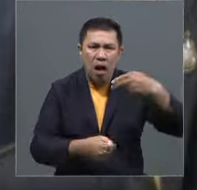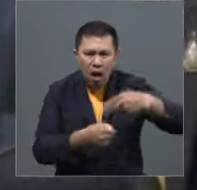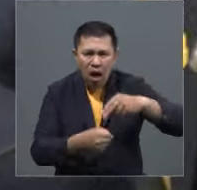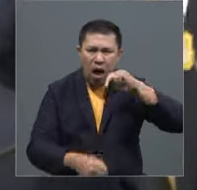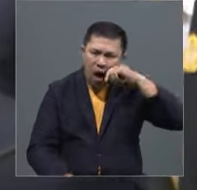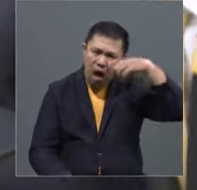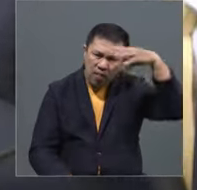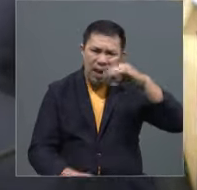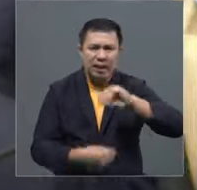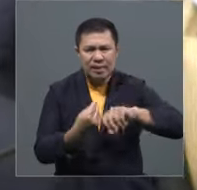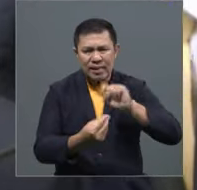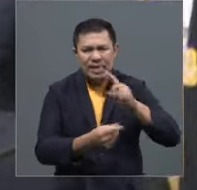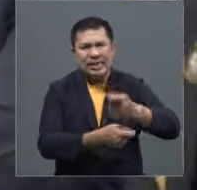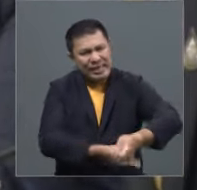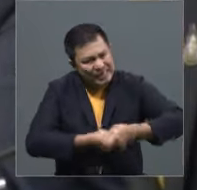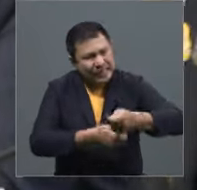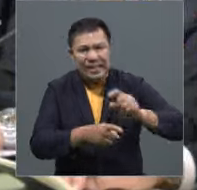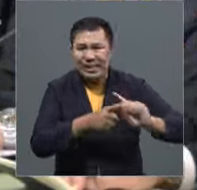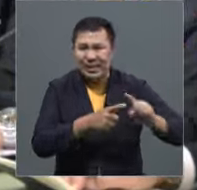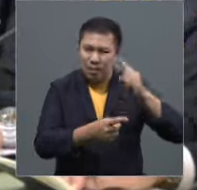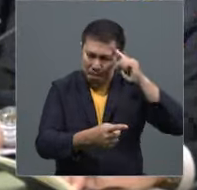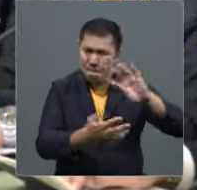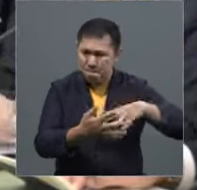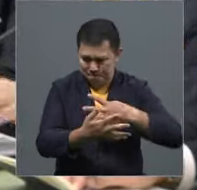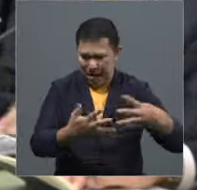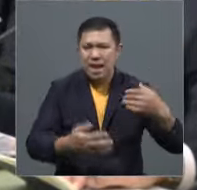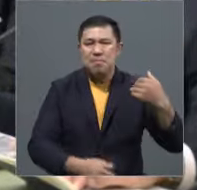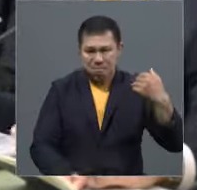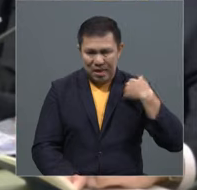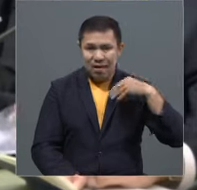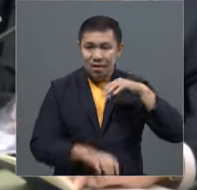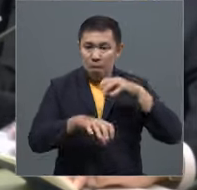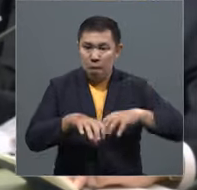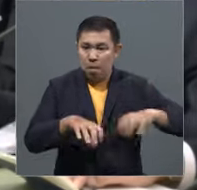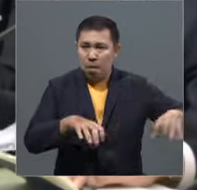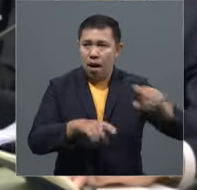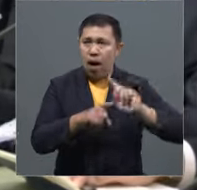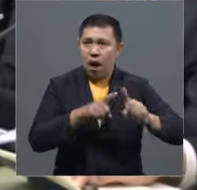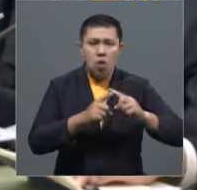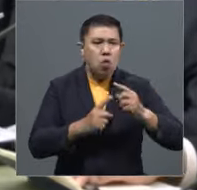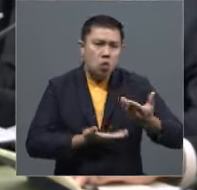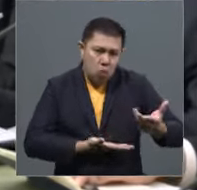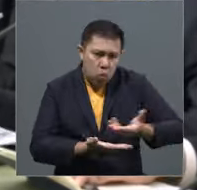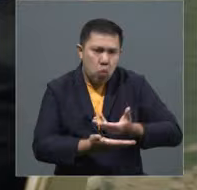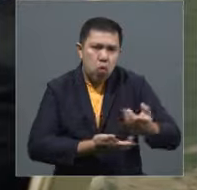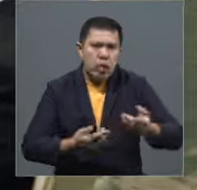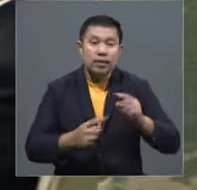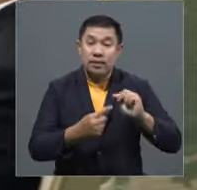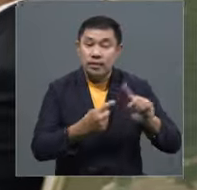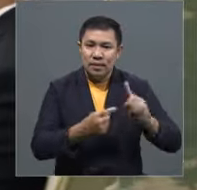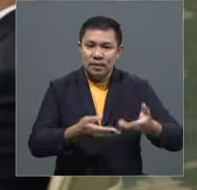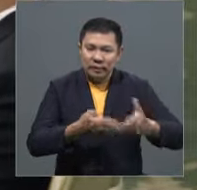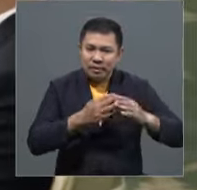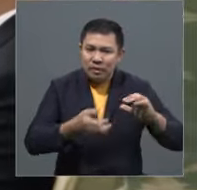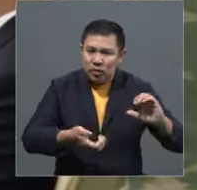เศรษฐกิจการเกษตรต่างๆก็จะมีแผนนะครับว่าให้แต่ละหน่วยงานเนี่ยมาคุยกันแล้วก็จัดตั้งทีมขึ้นมา